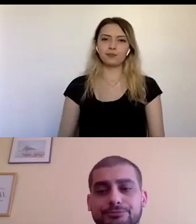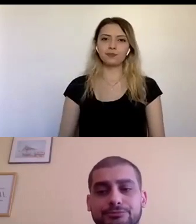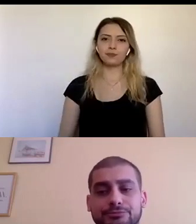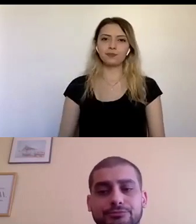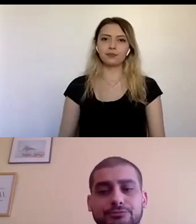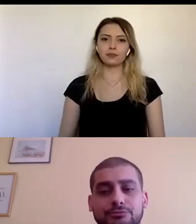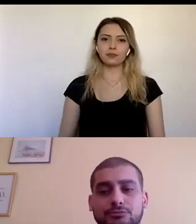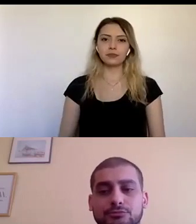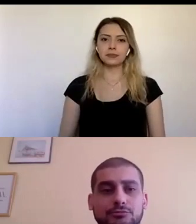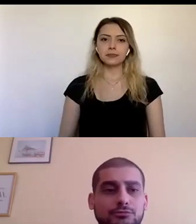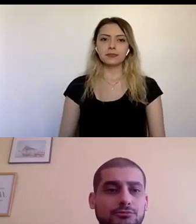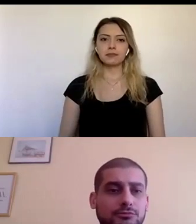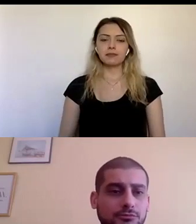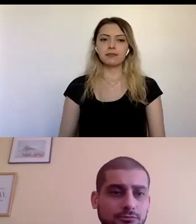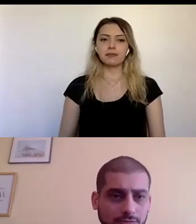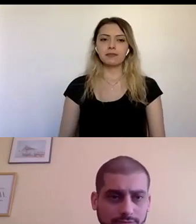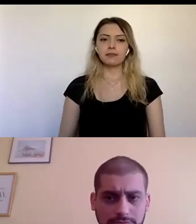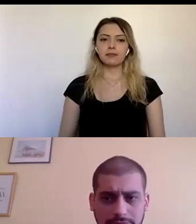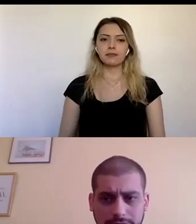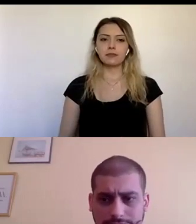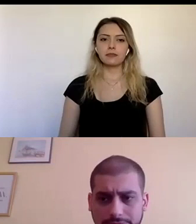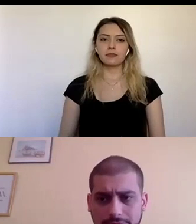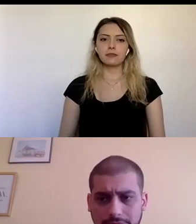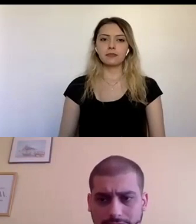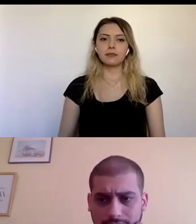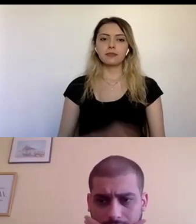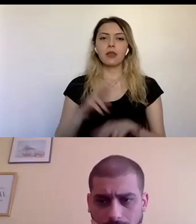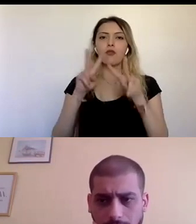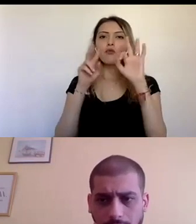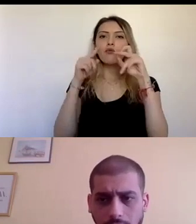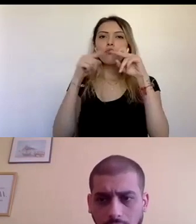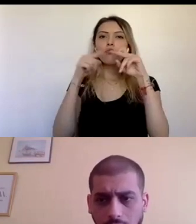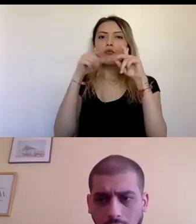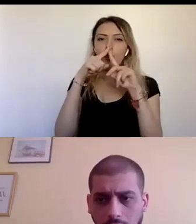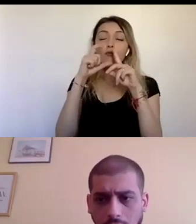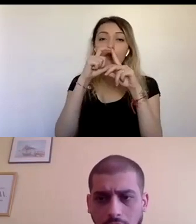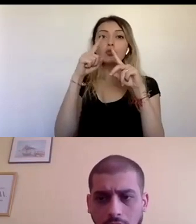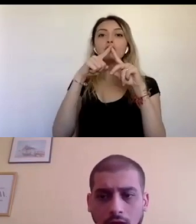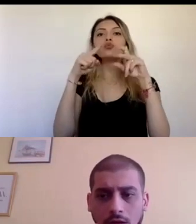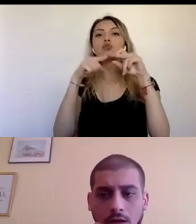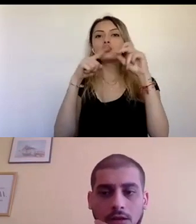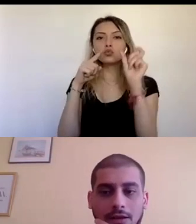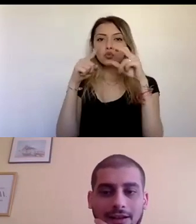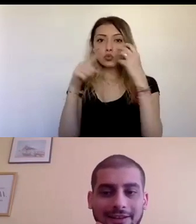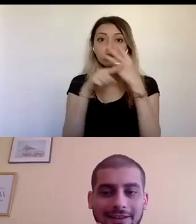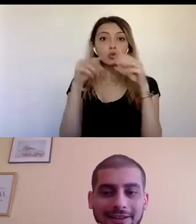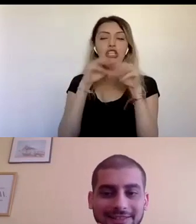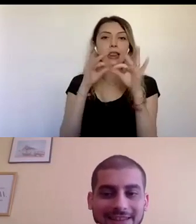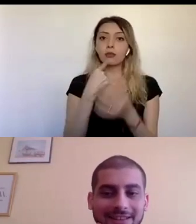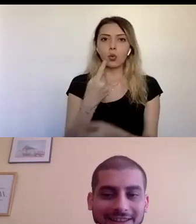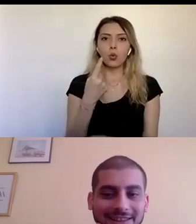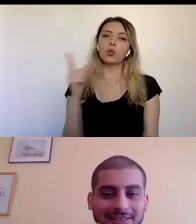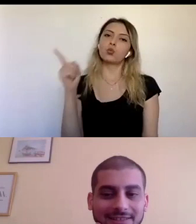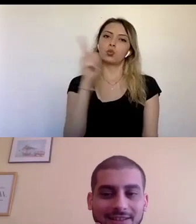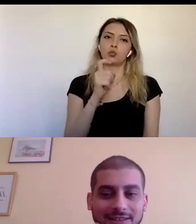de Virtue, Virtue için ne dersiniz, demiş bir katılımcımız.